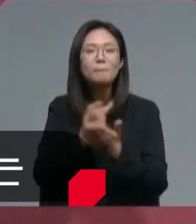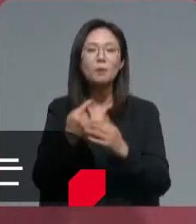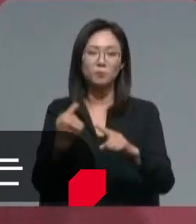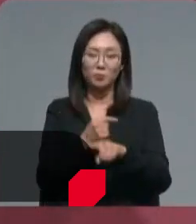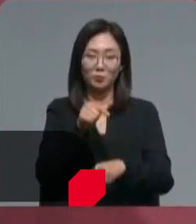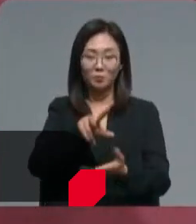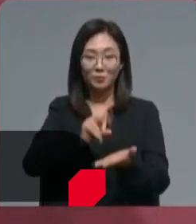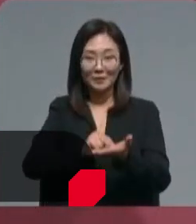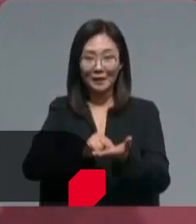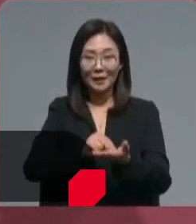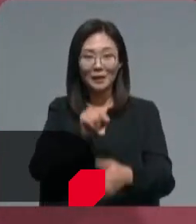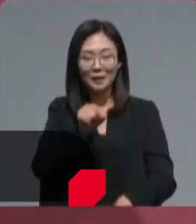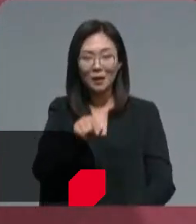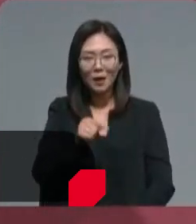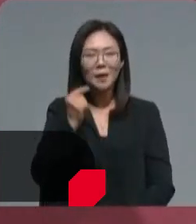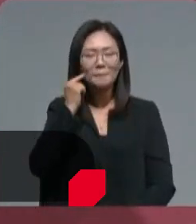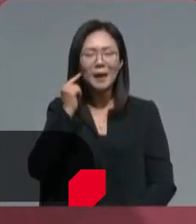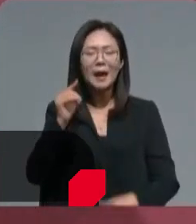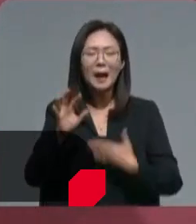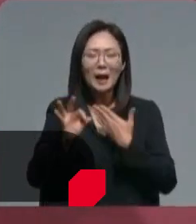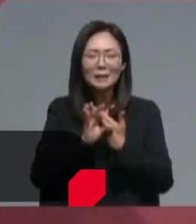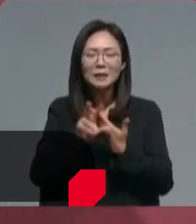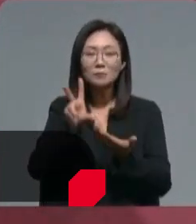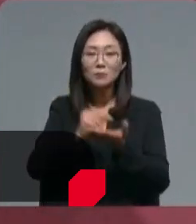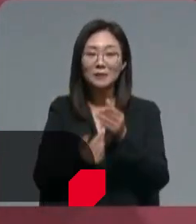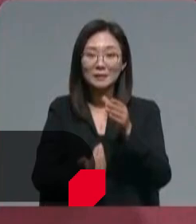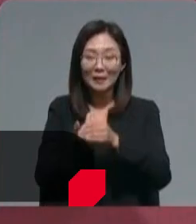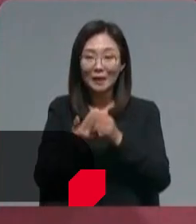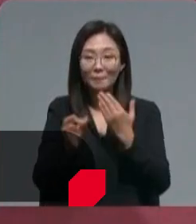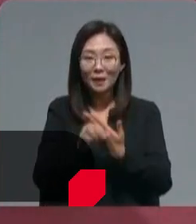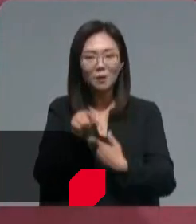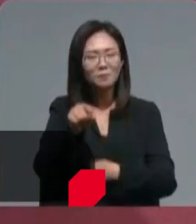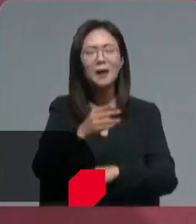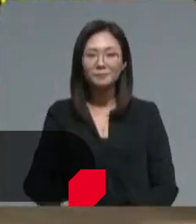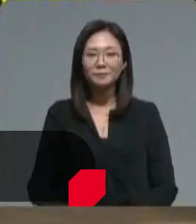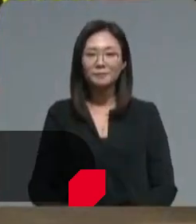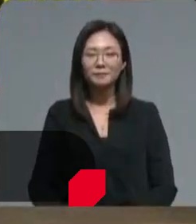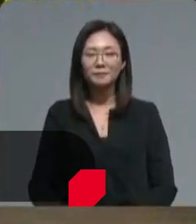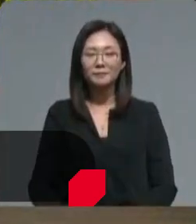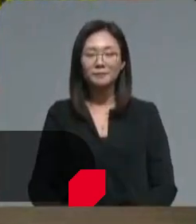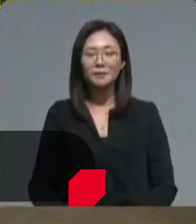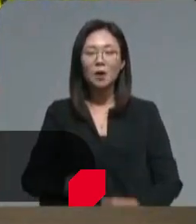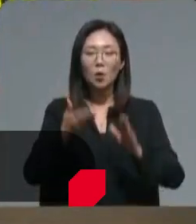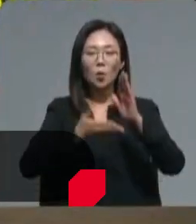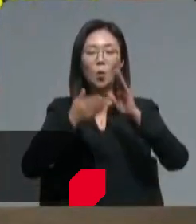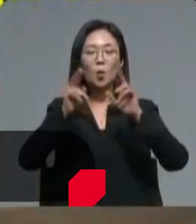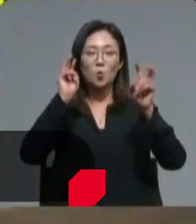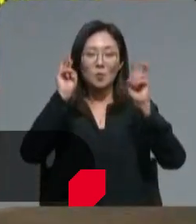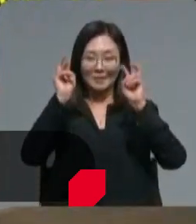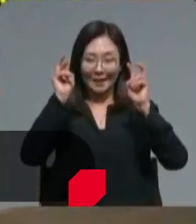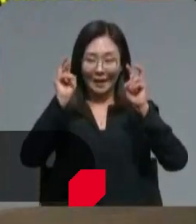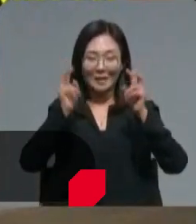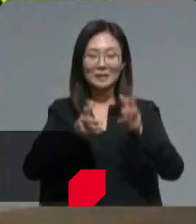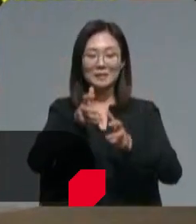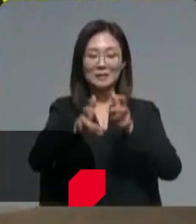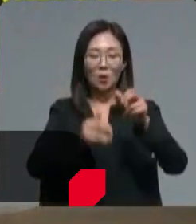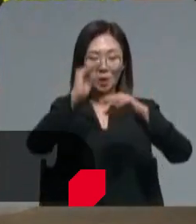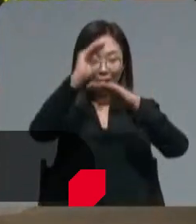문제는 여기서 만약에 심각한 문제가 생긴다면 그건 무조건 안 되겠죠. 그래서 경영 상태를